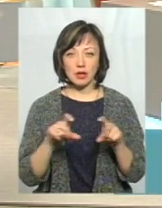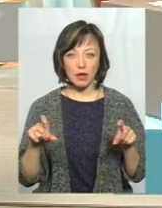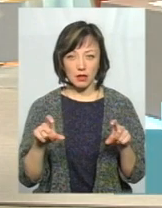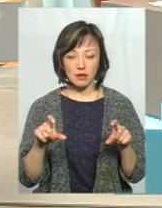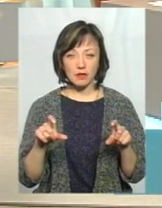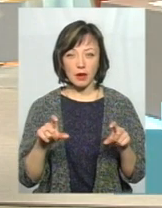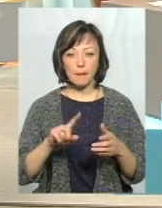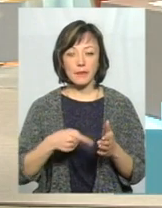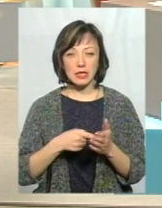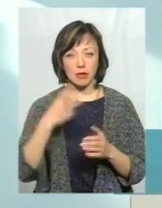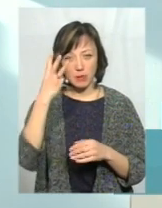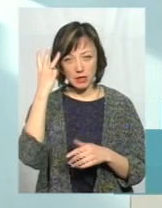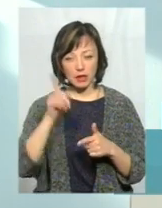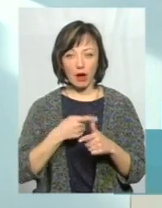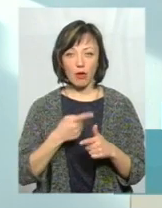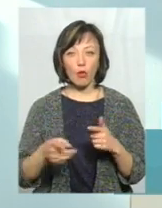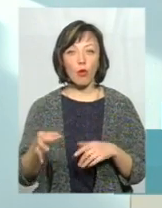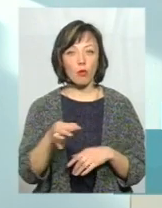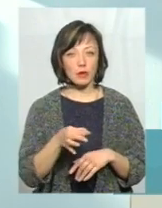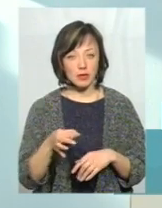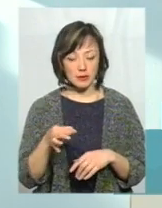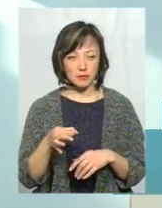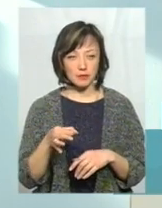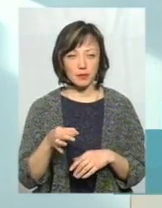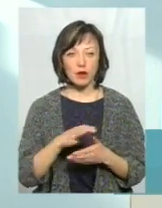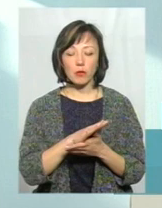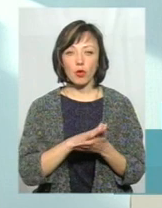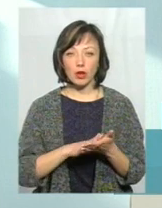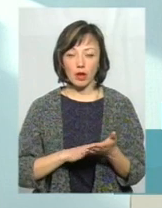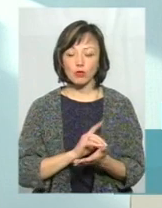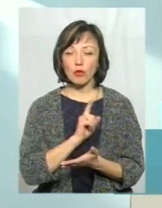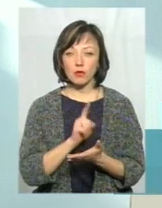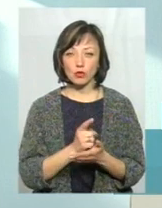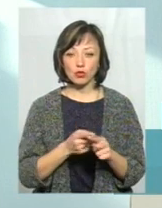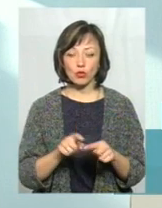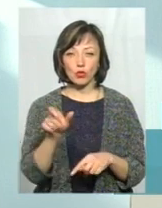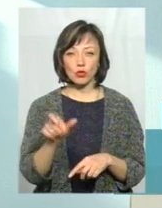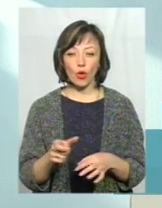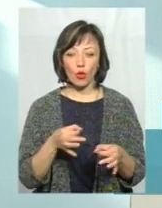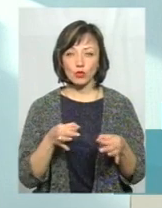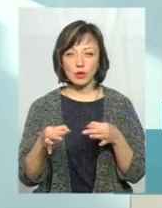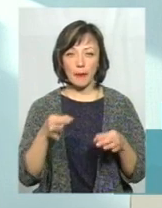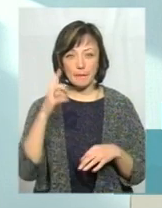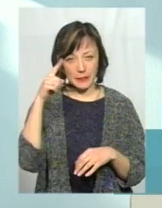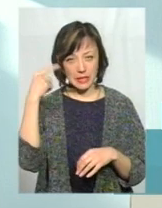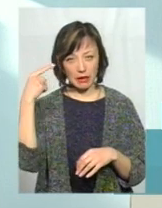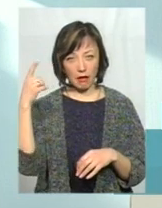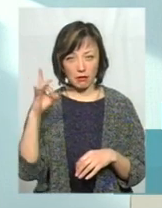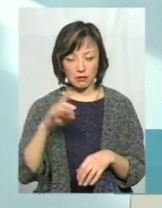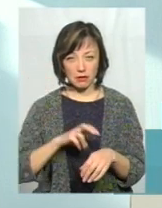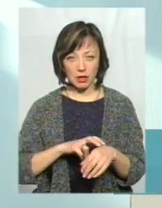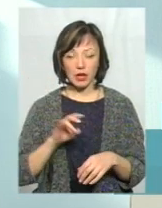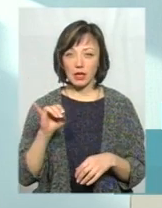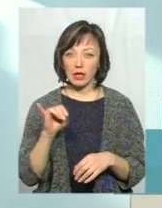закладів міста Хмельницького або Хмельницької області. В подальшому обов'язково цю людину консультує лікар-психіатр. І